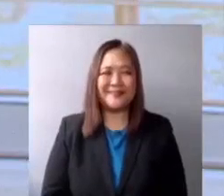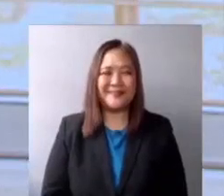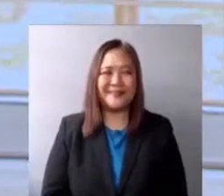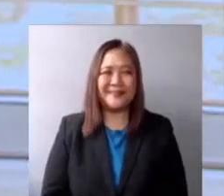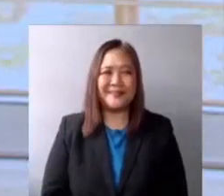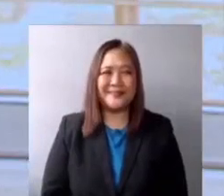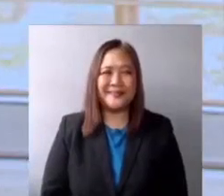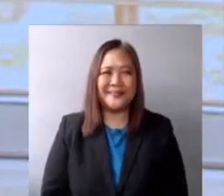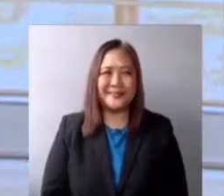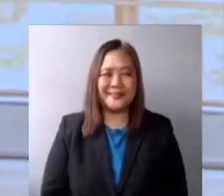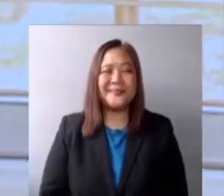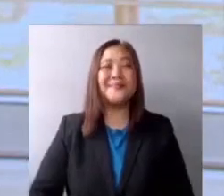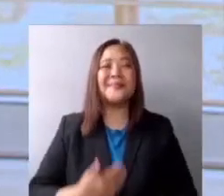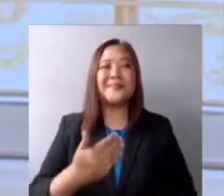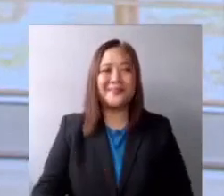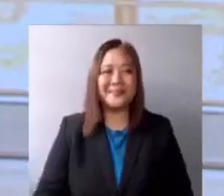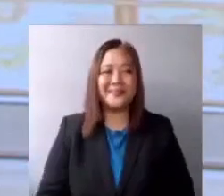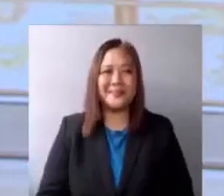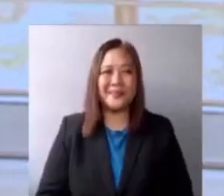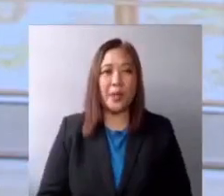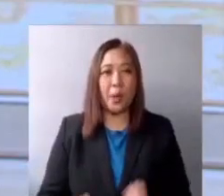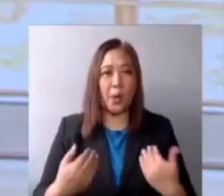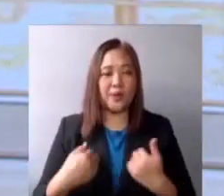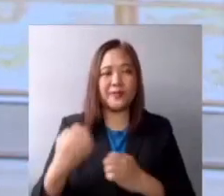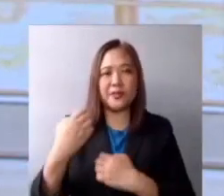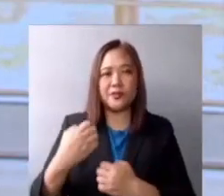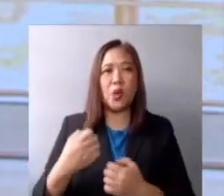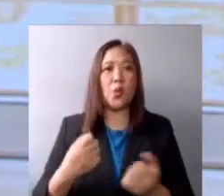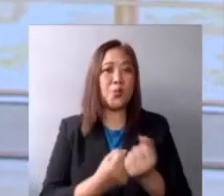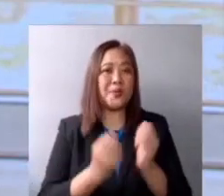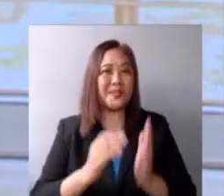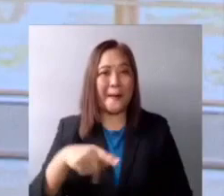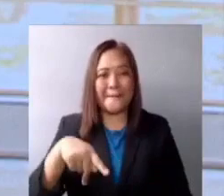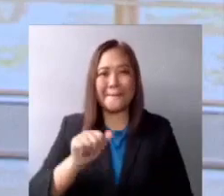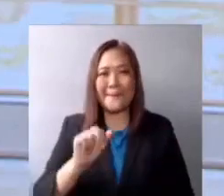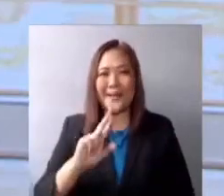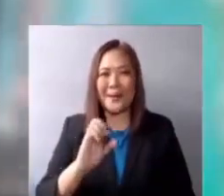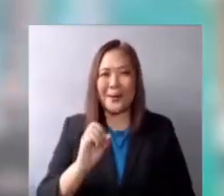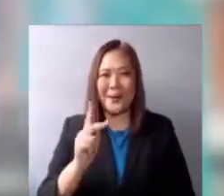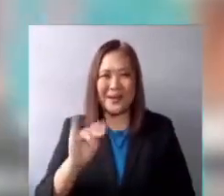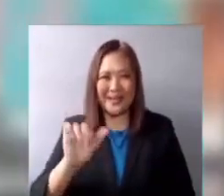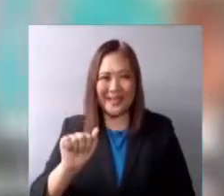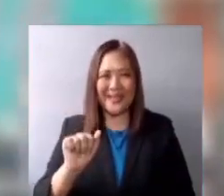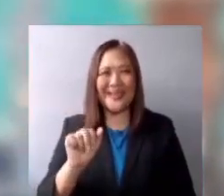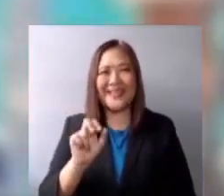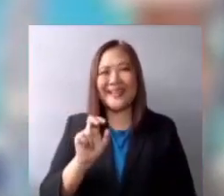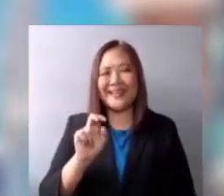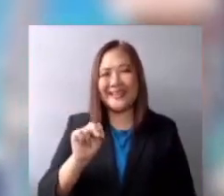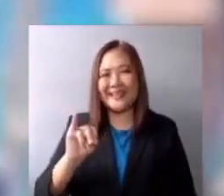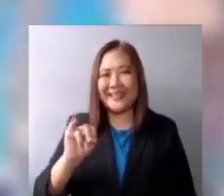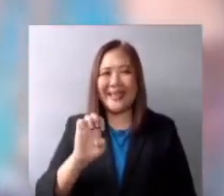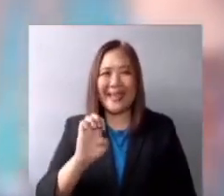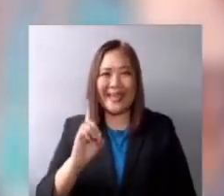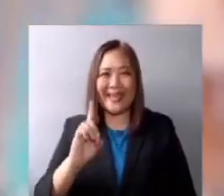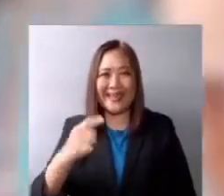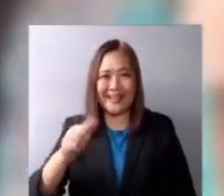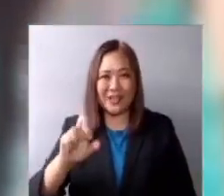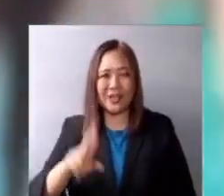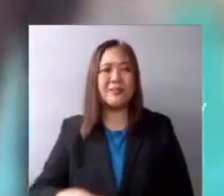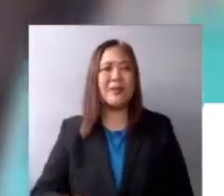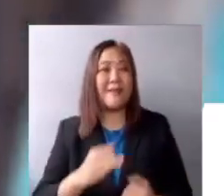Samantala, mukhang may bagong abangan ang fans ng parokya ni Edgar. Sa final curtain call kasi ng musical play na Ang Huling El